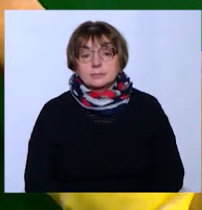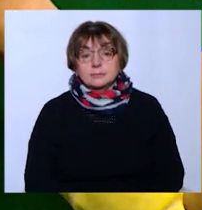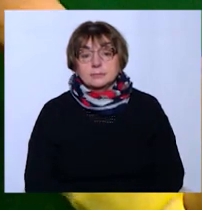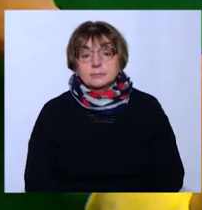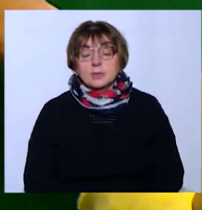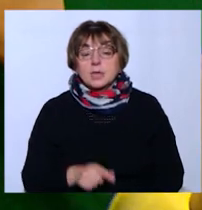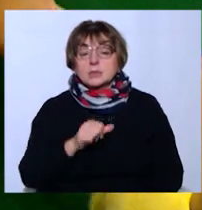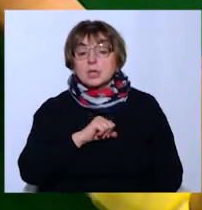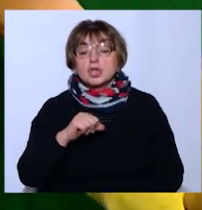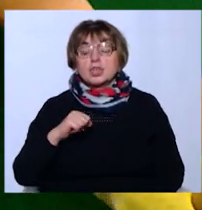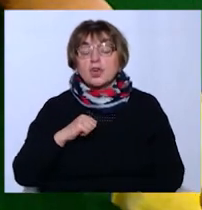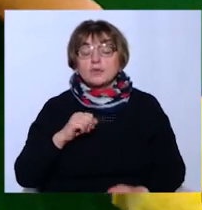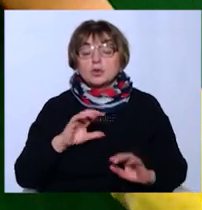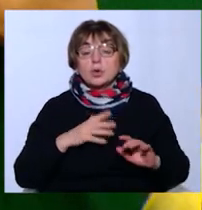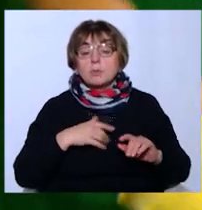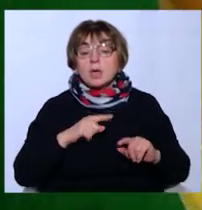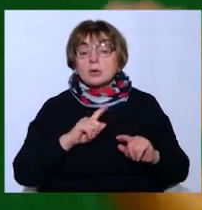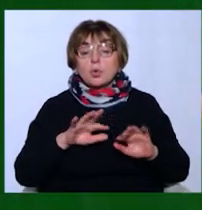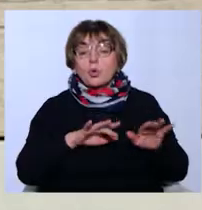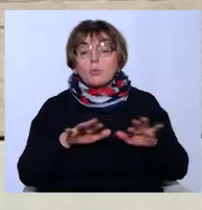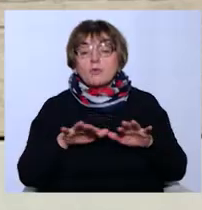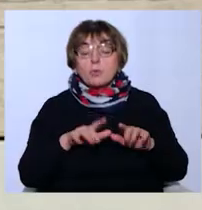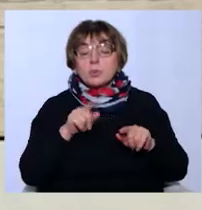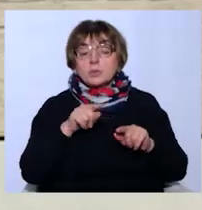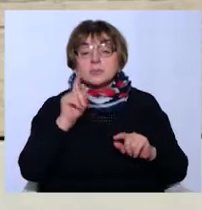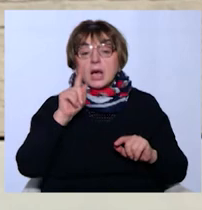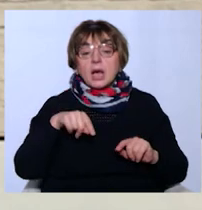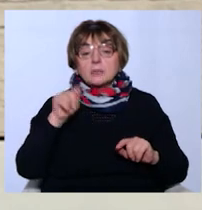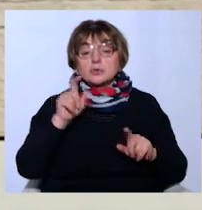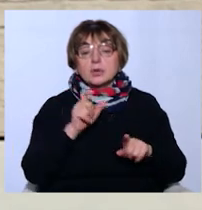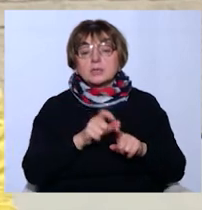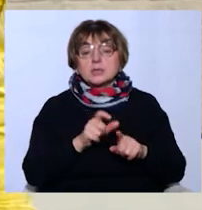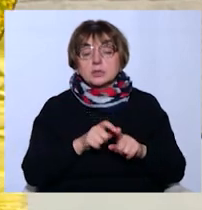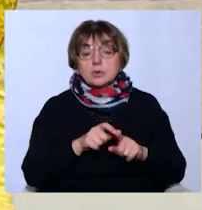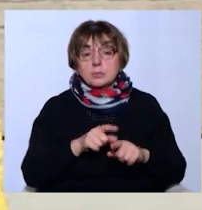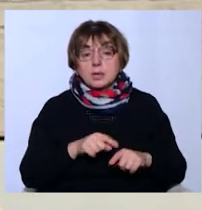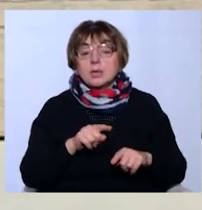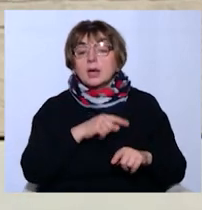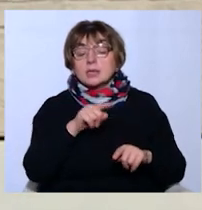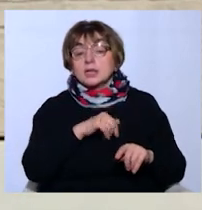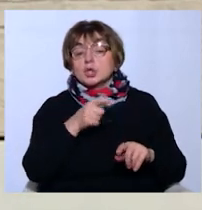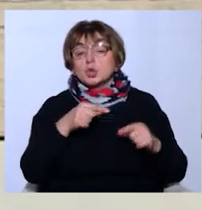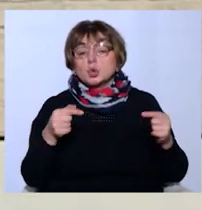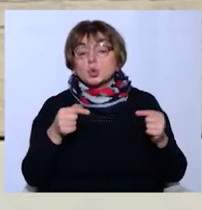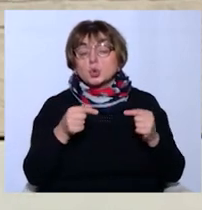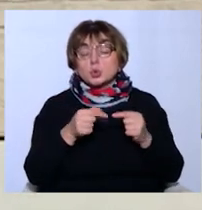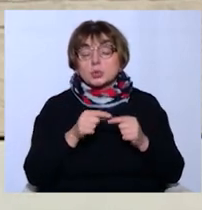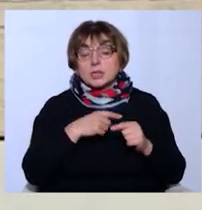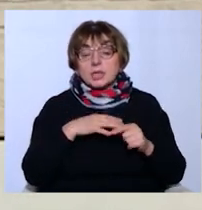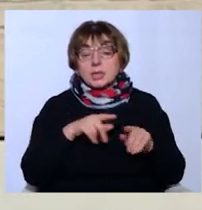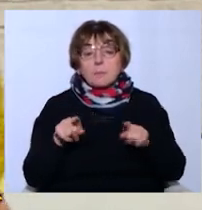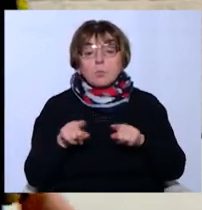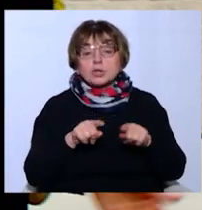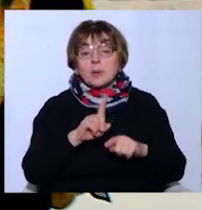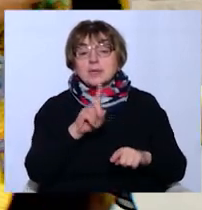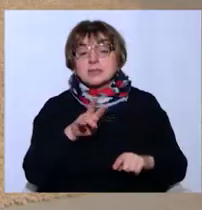მოქმედების აღმნიშვნელი სიტყვები. თქვენ ქართულში იცით მოქმედების აღმნიშვნელი სიტყვები, ზმნები, და სწორედ ზმნებს ჩამოვწერთ ახლა ჩვენ დაფაზე.